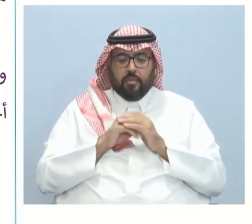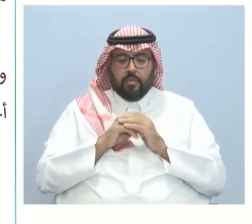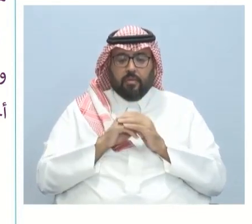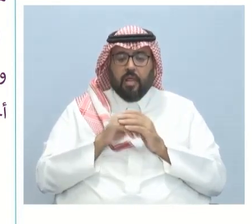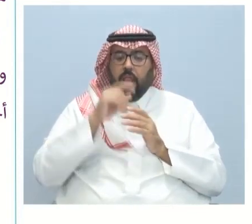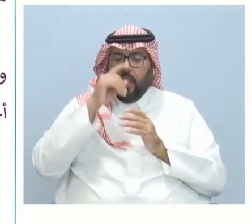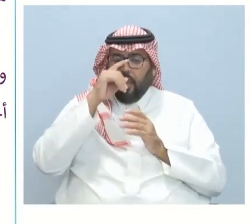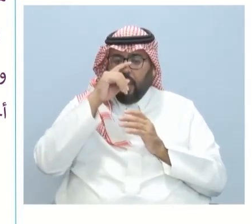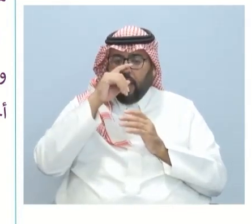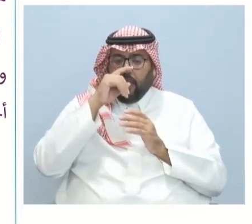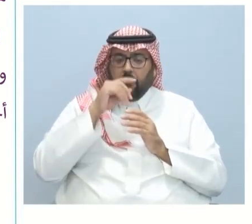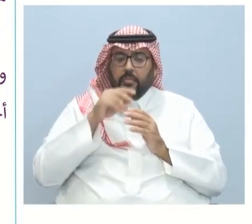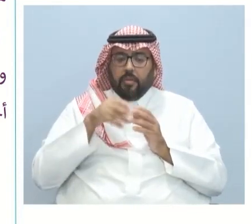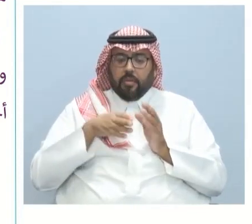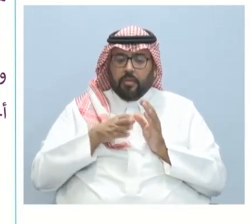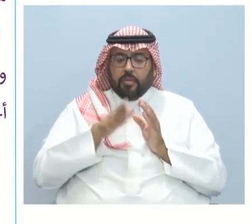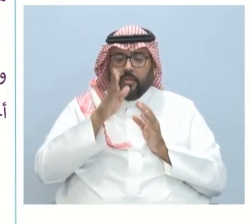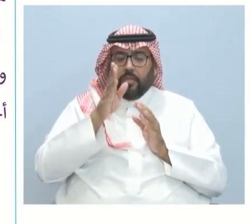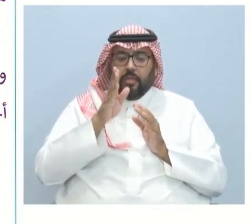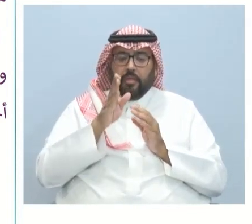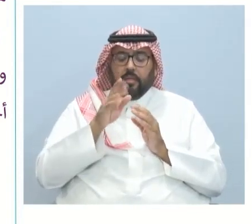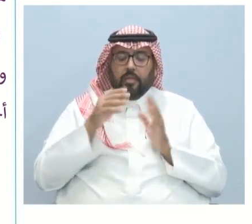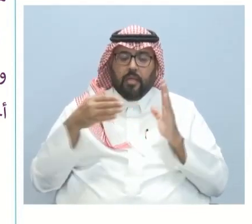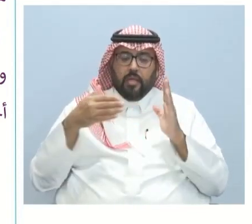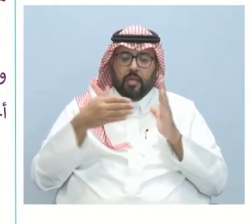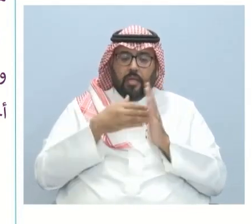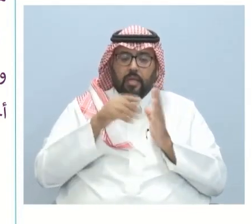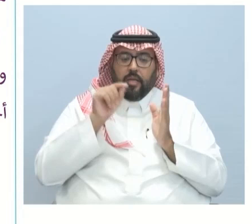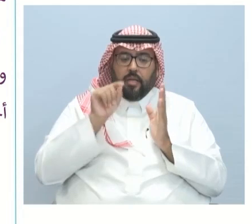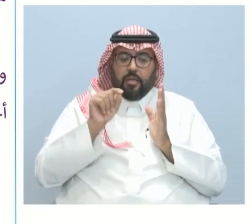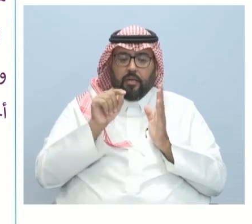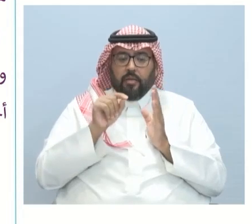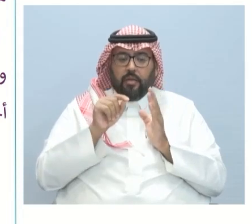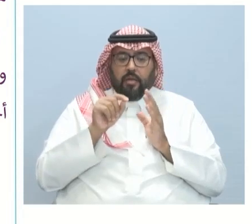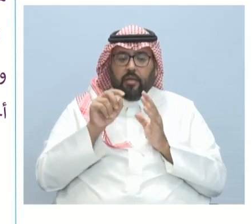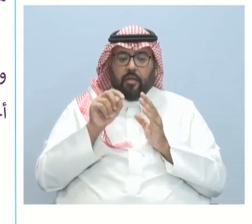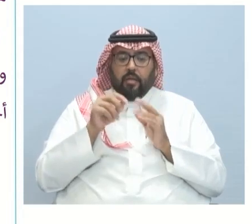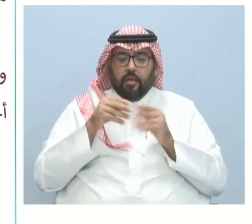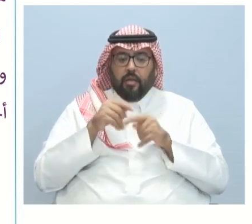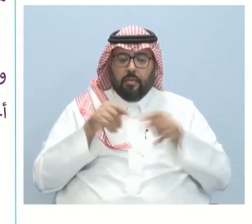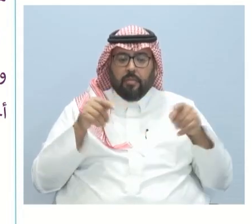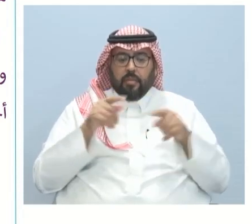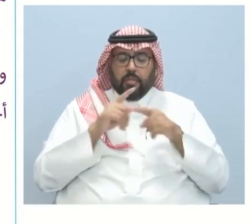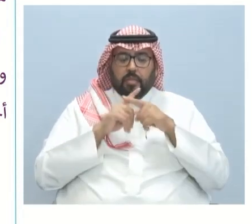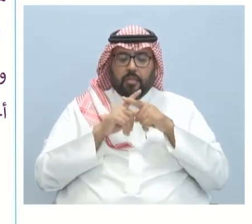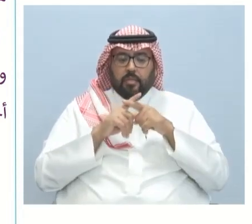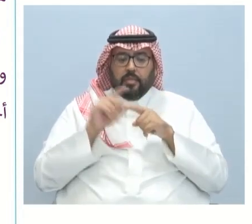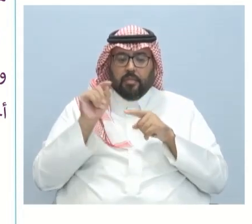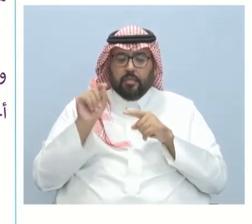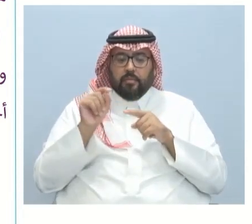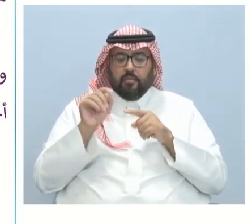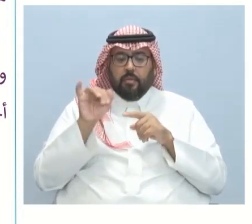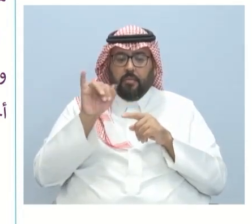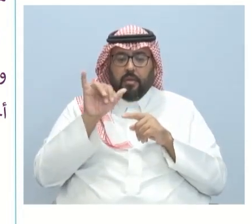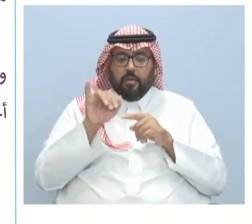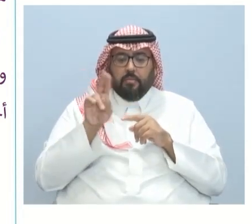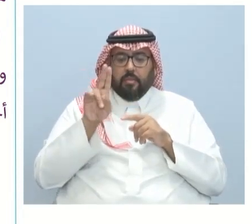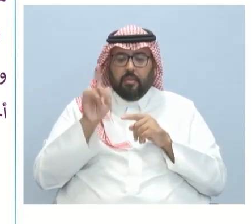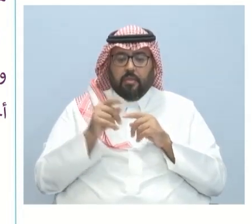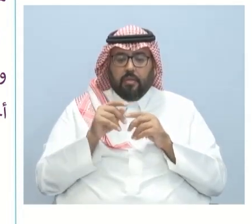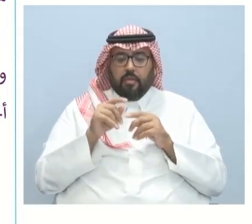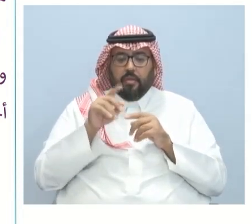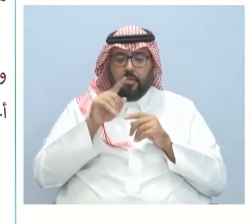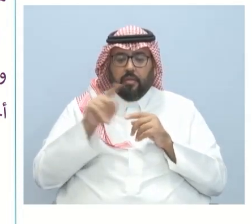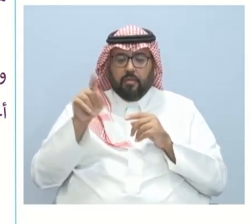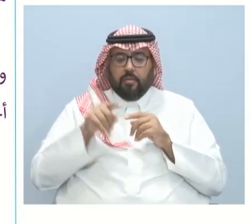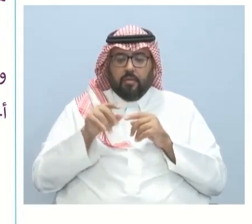يجب ان يتحرك الروبوت الى الامام وصولا الىن للنقطه وفق الابعاد اكس ص0 ملم وواي